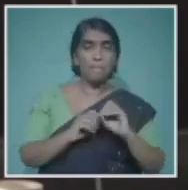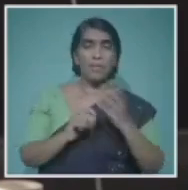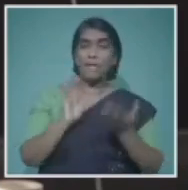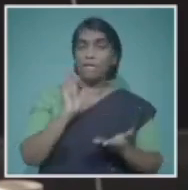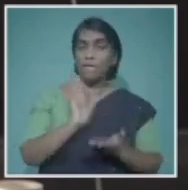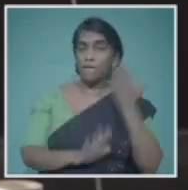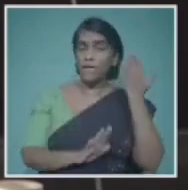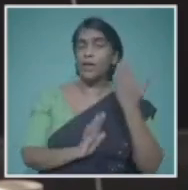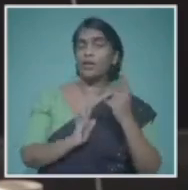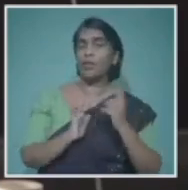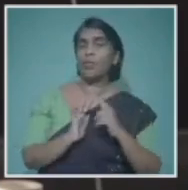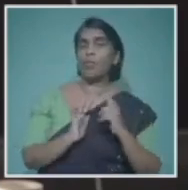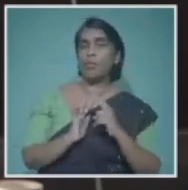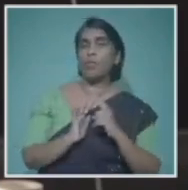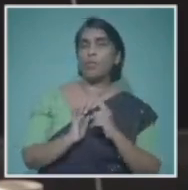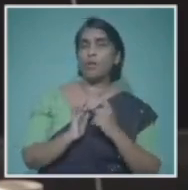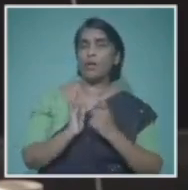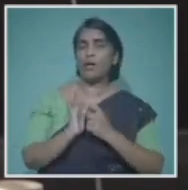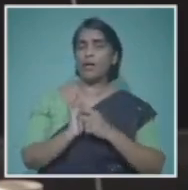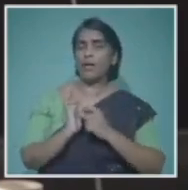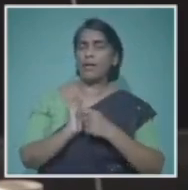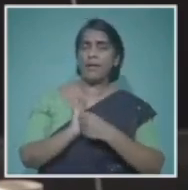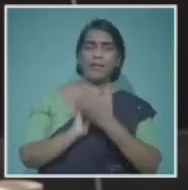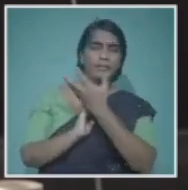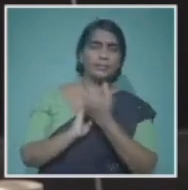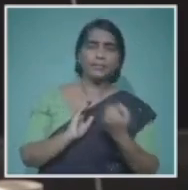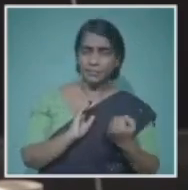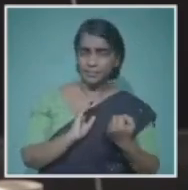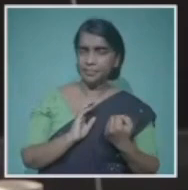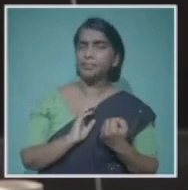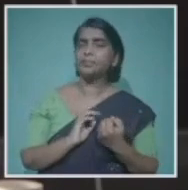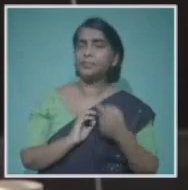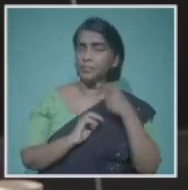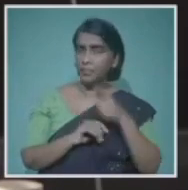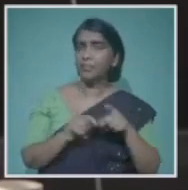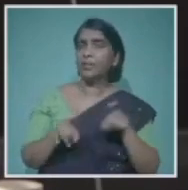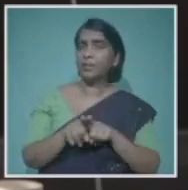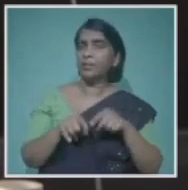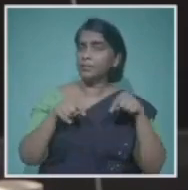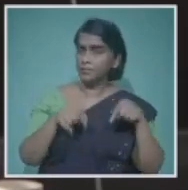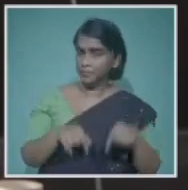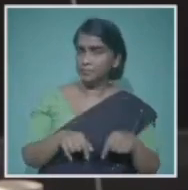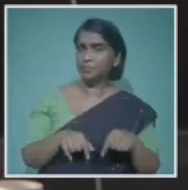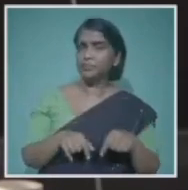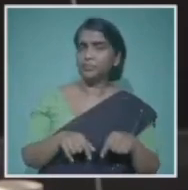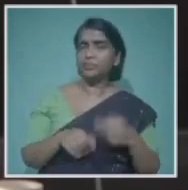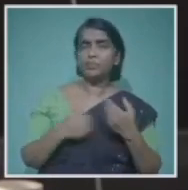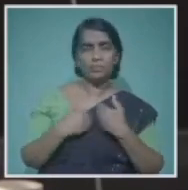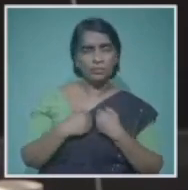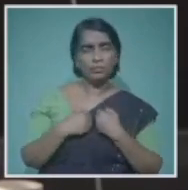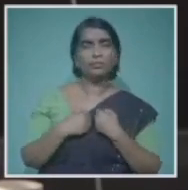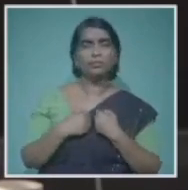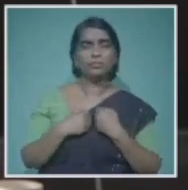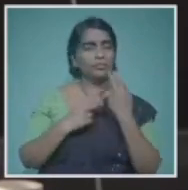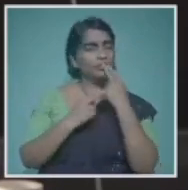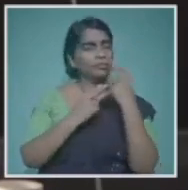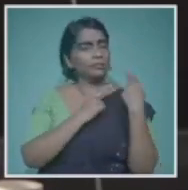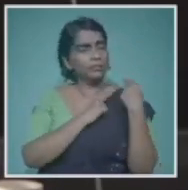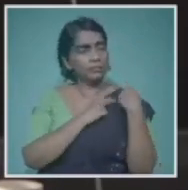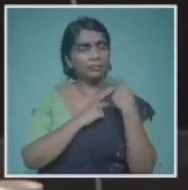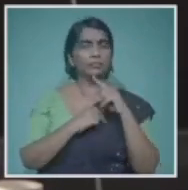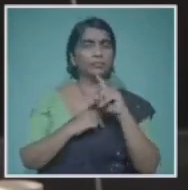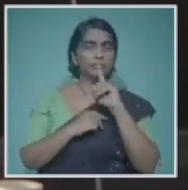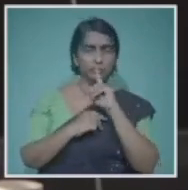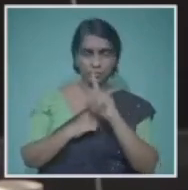වැඩිපුර ඉල්ලන්නේ ආණ්ඩුව ණය ගන්නකොට. එතකොට අපි මෙතන මම ඉතාමත්ම වගකීමෙන්